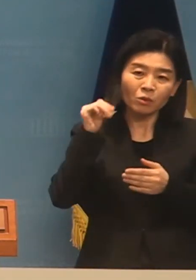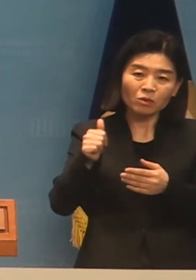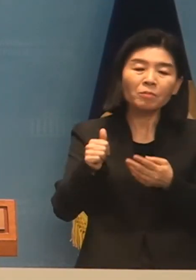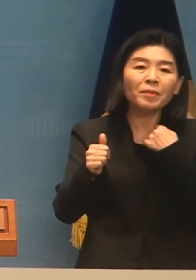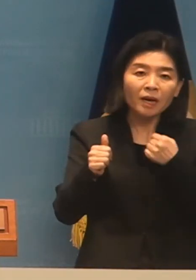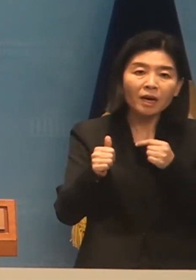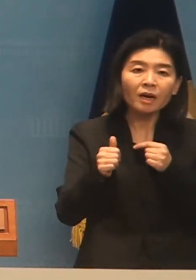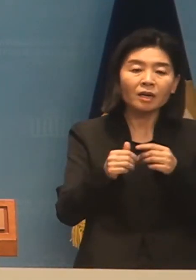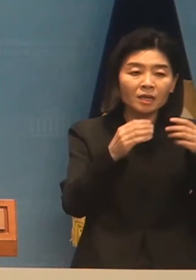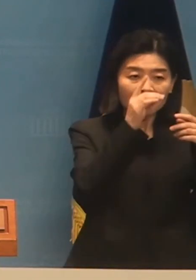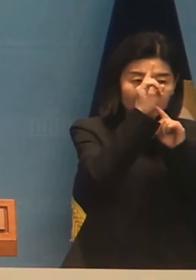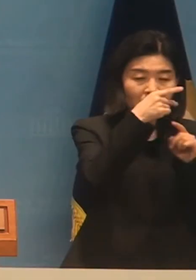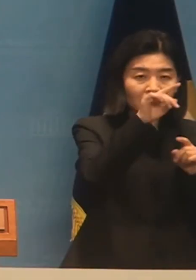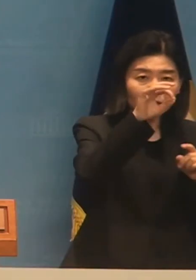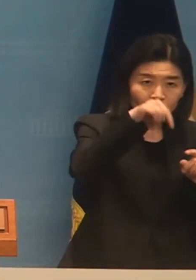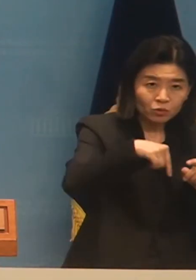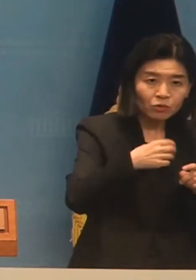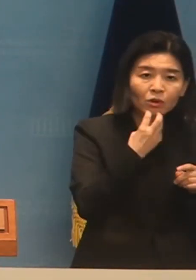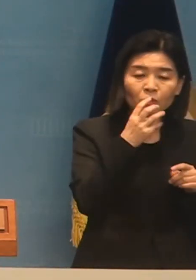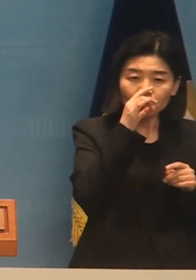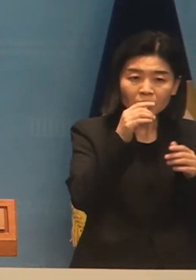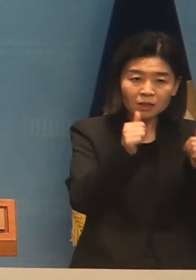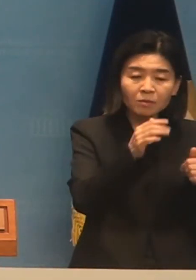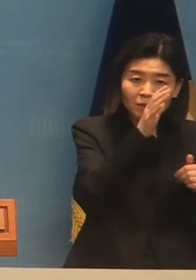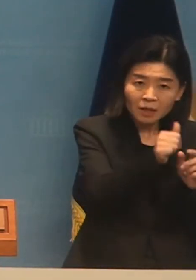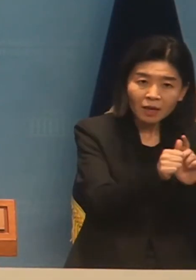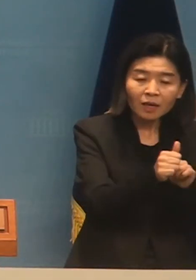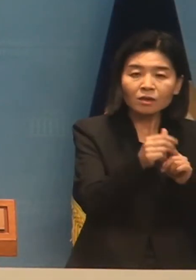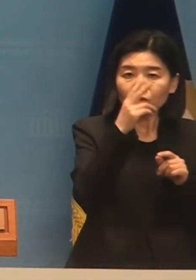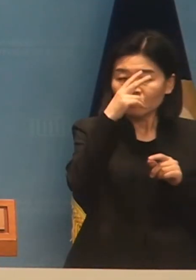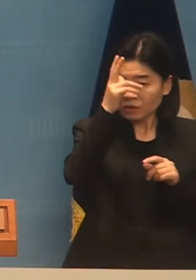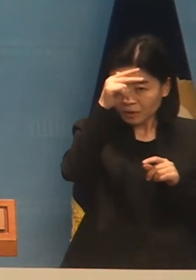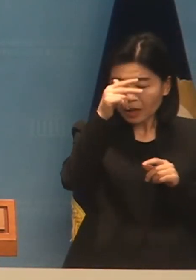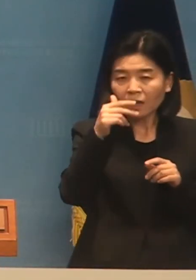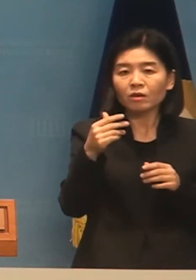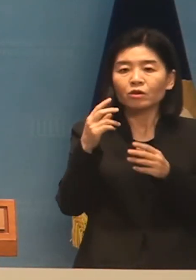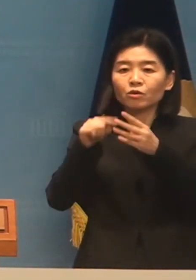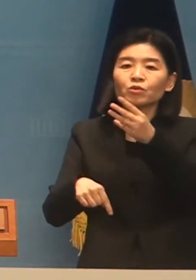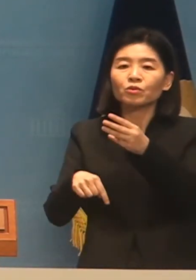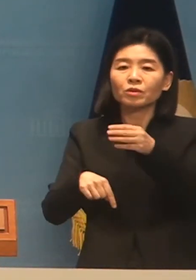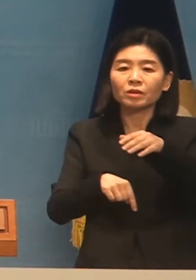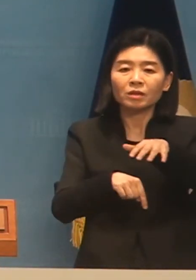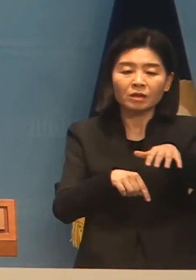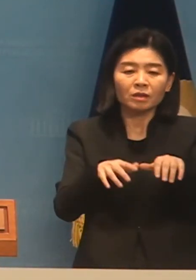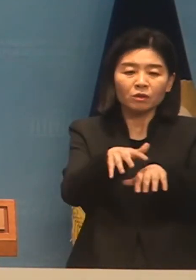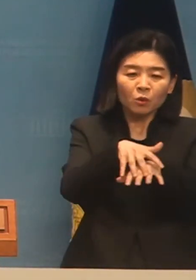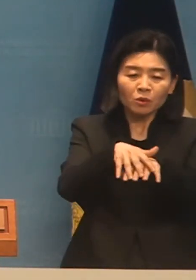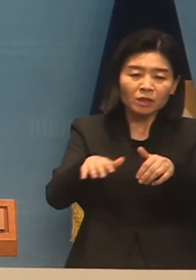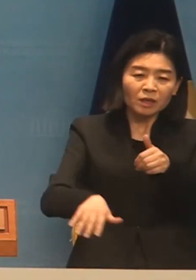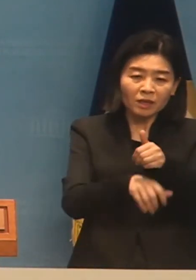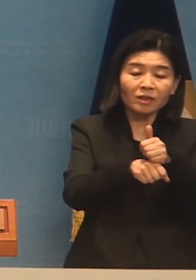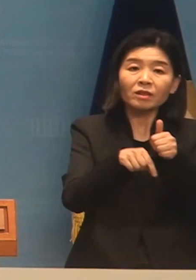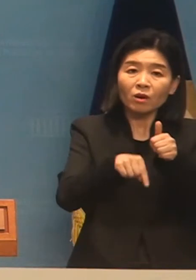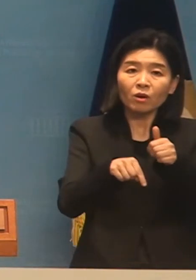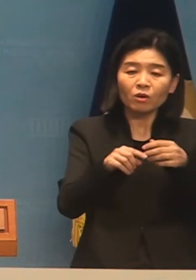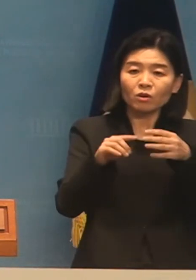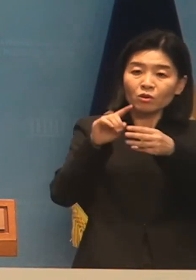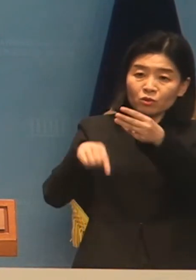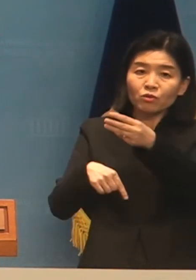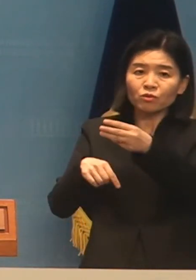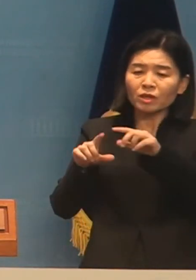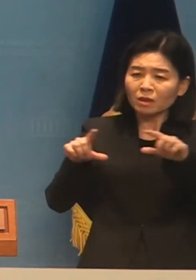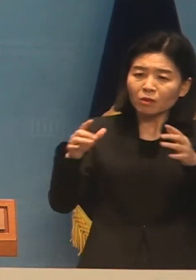이창수 서울중앙지검장 등 윤석열 사단 검사들이 일반 국민에 불과한 윤석열을 또다시